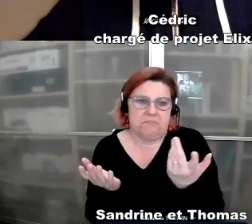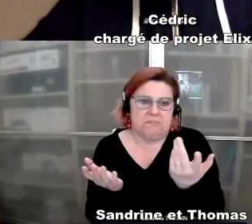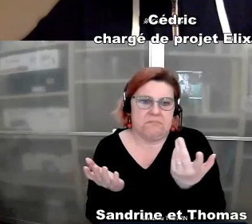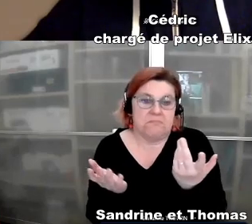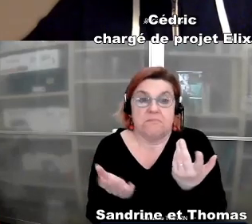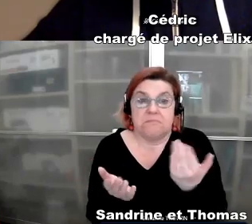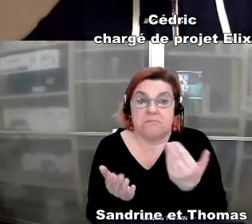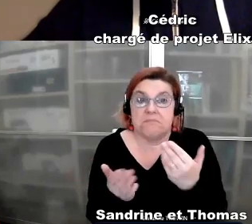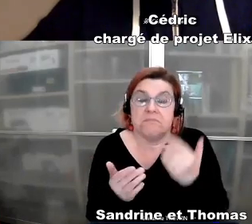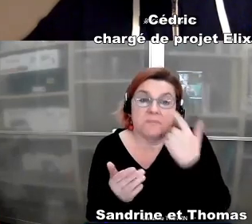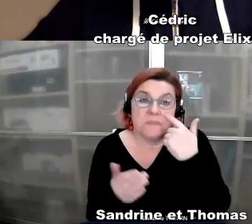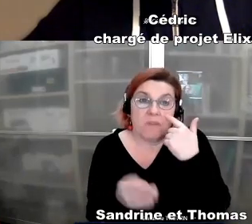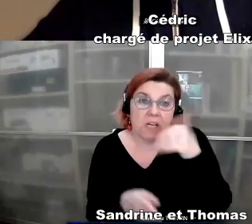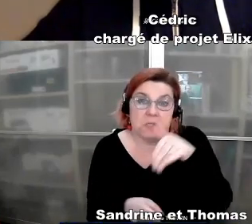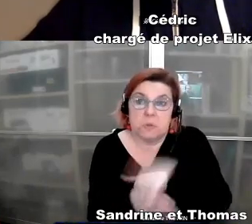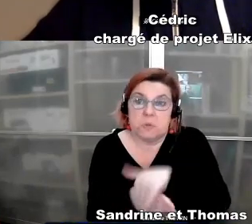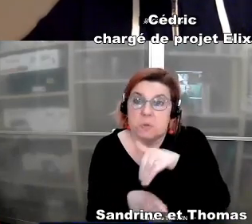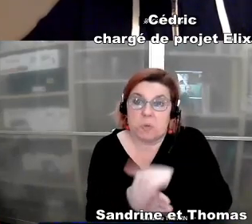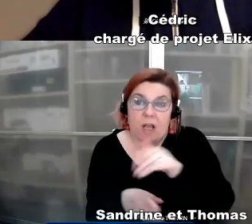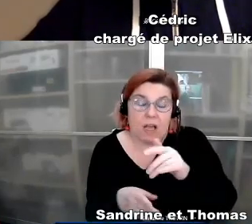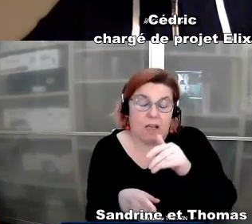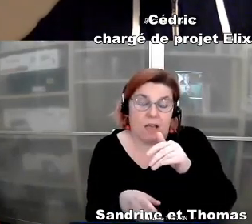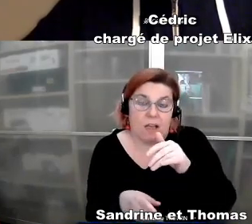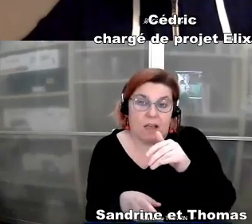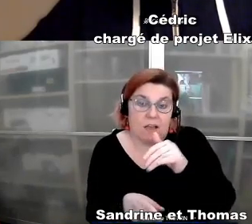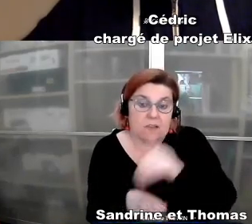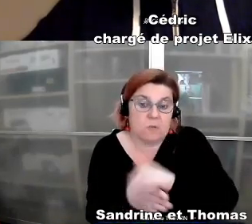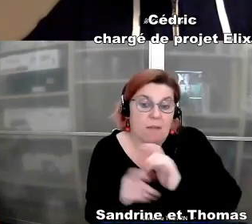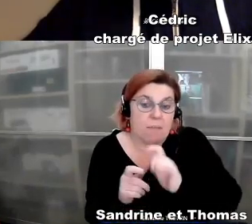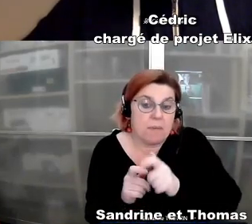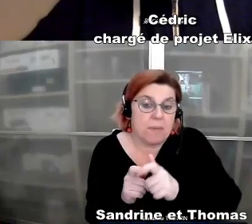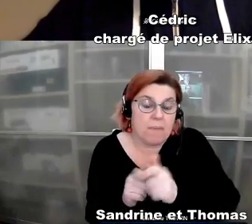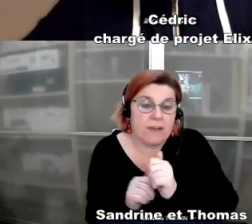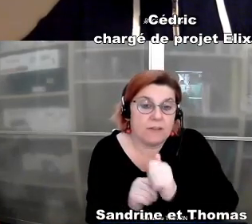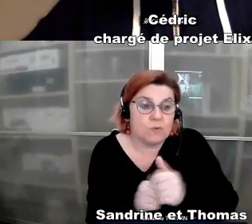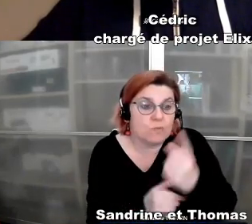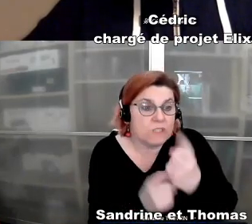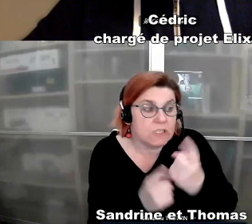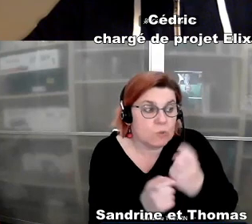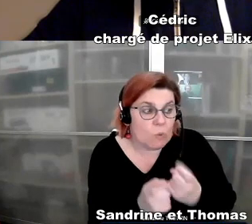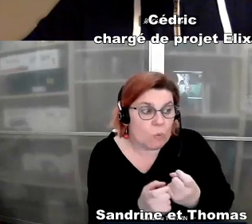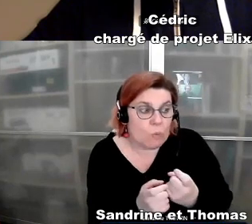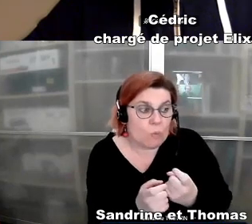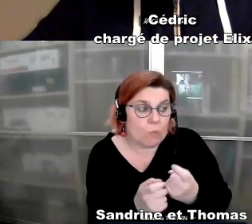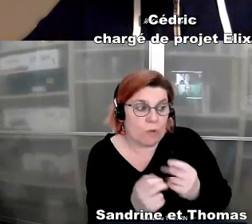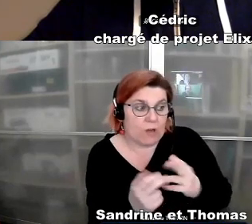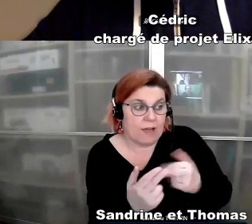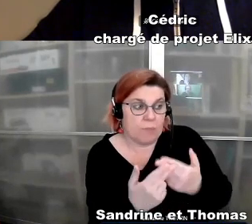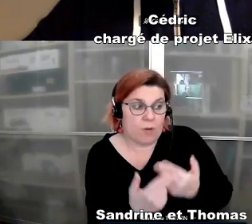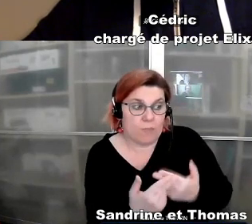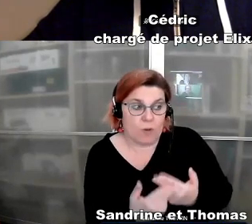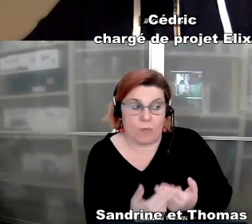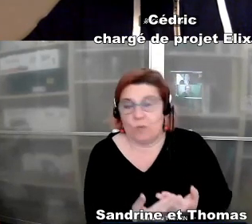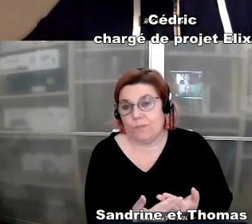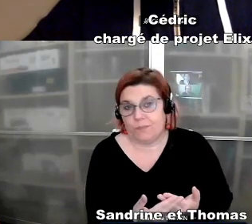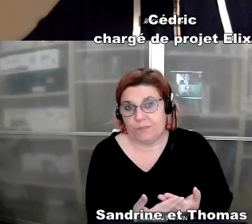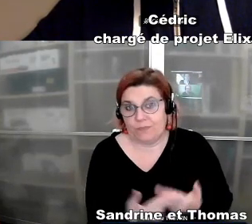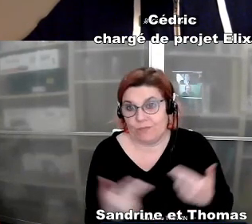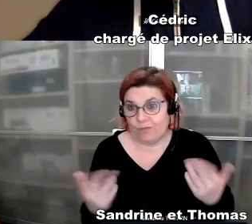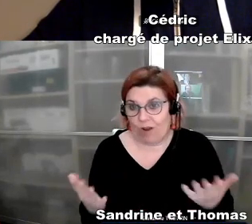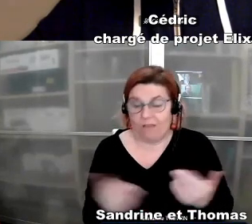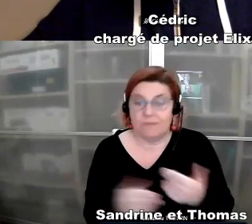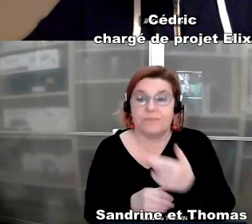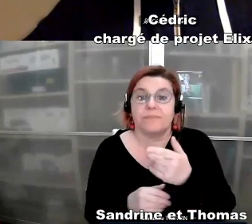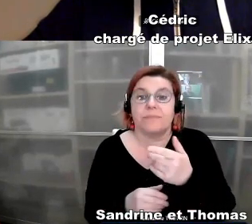Et puis au fil de la soirée, on va prendre vos questions pour pouvoir y répondre dans l'ordre. Voilà,